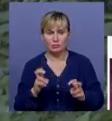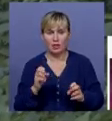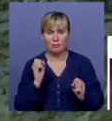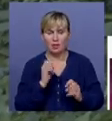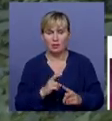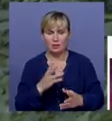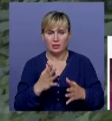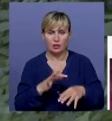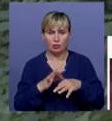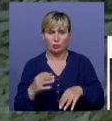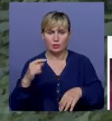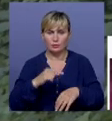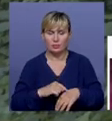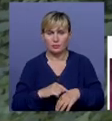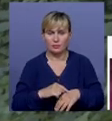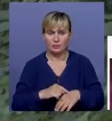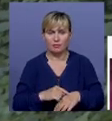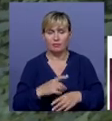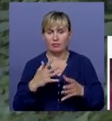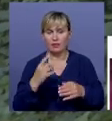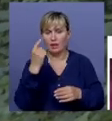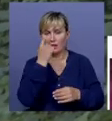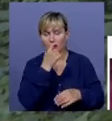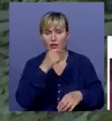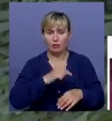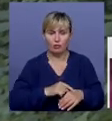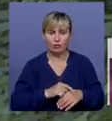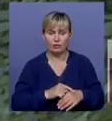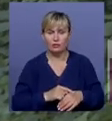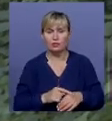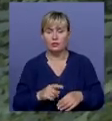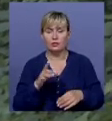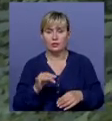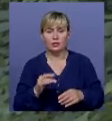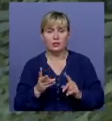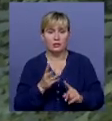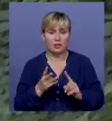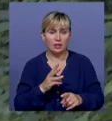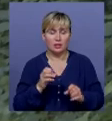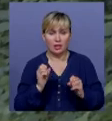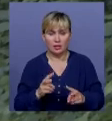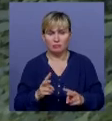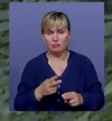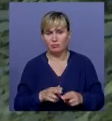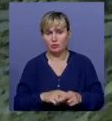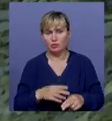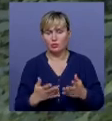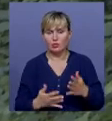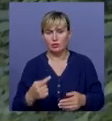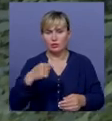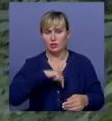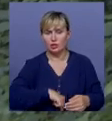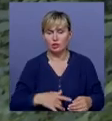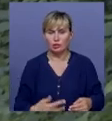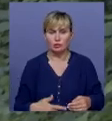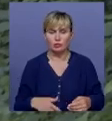при попадании на кожу. То есть попадание на глаза, на кожу – это не так вредно. И третий класс степени опасности при попадании в желудок.